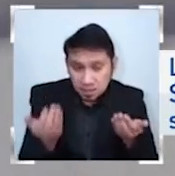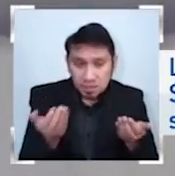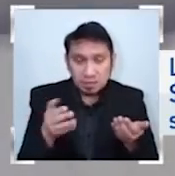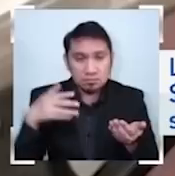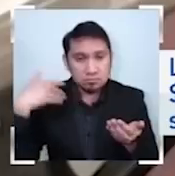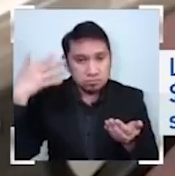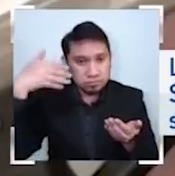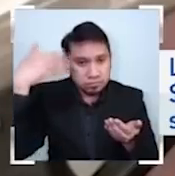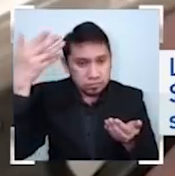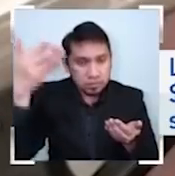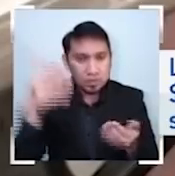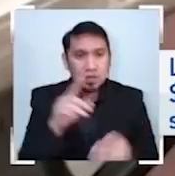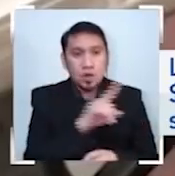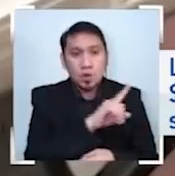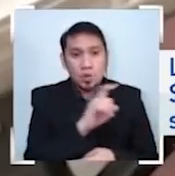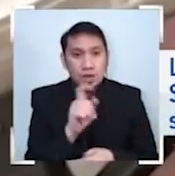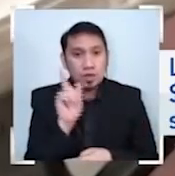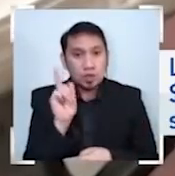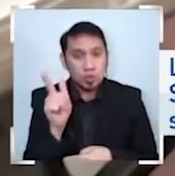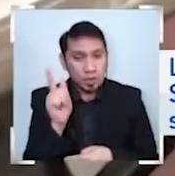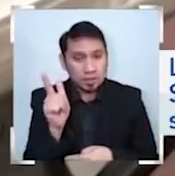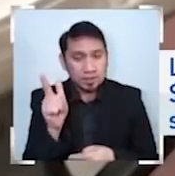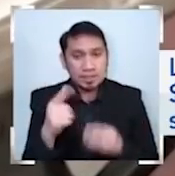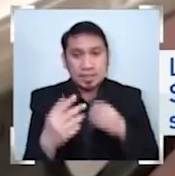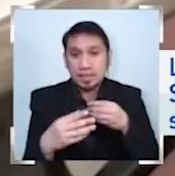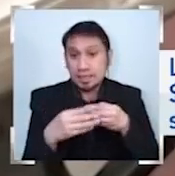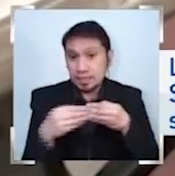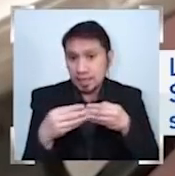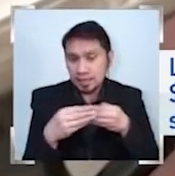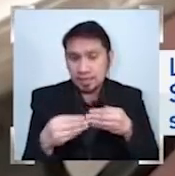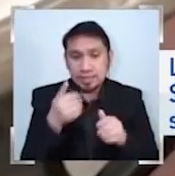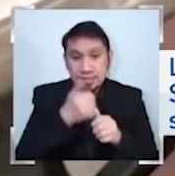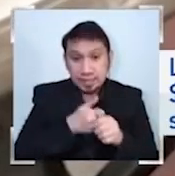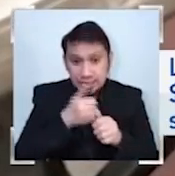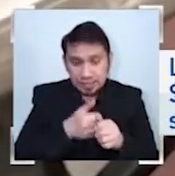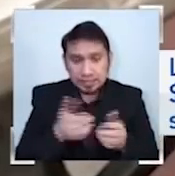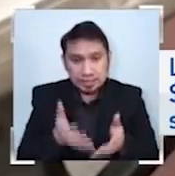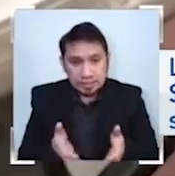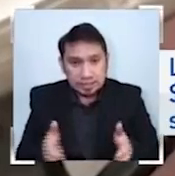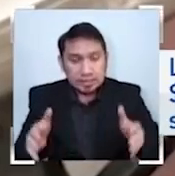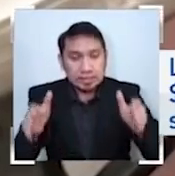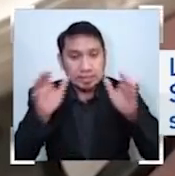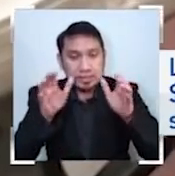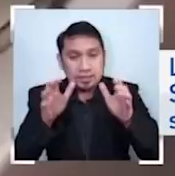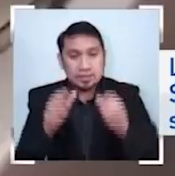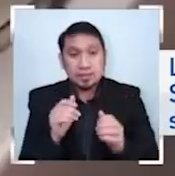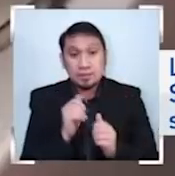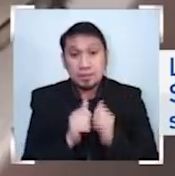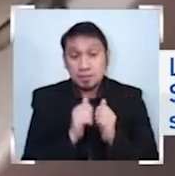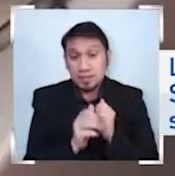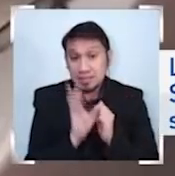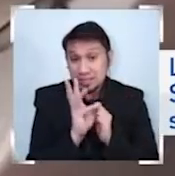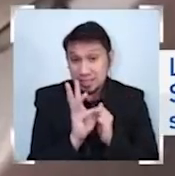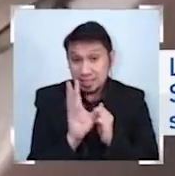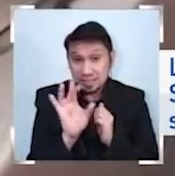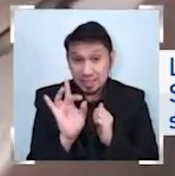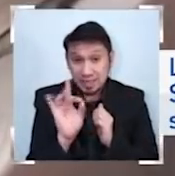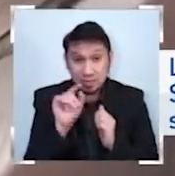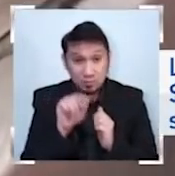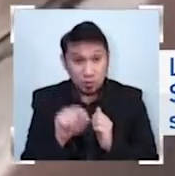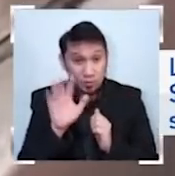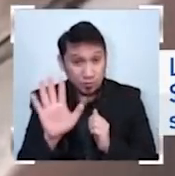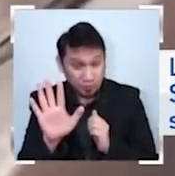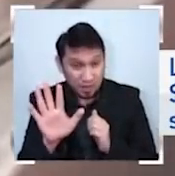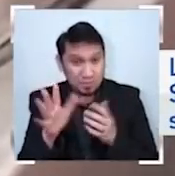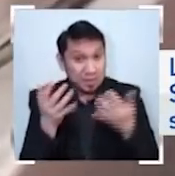sa $120 per barrel ang krudo. Ibig sabihin, ang 68.55 pesos per liter na average price